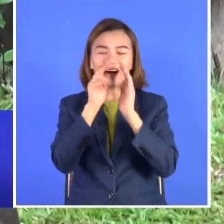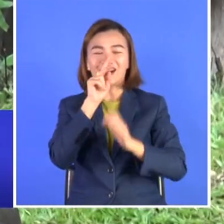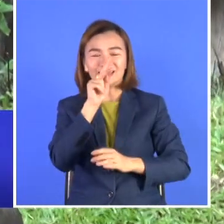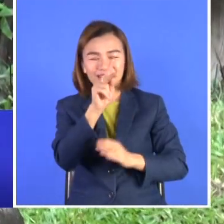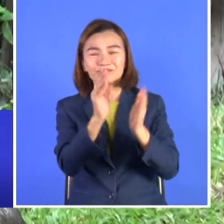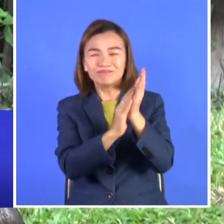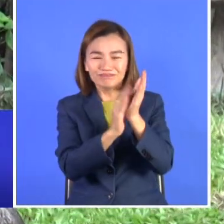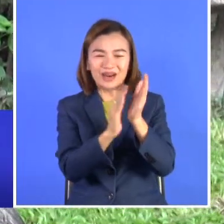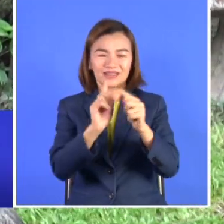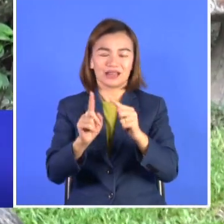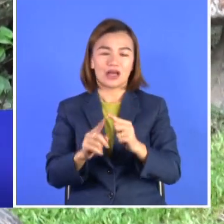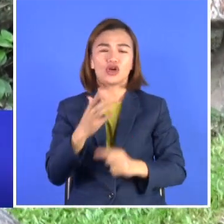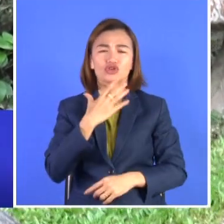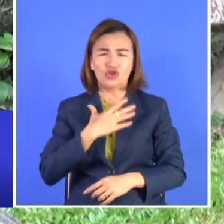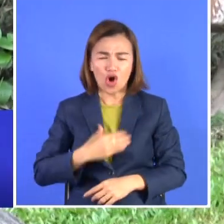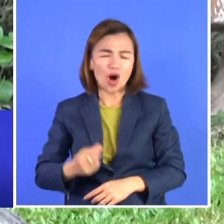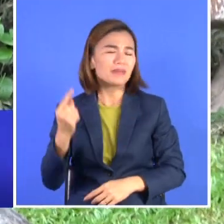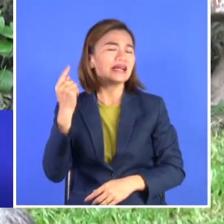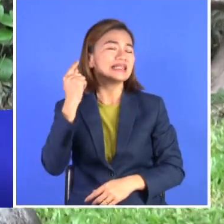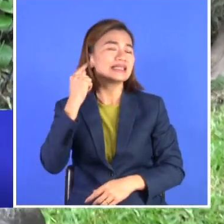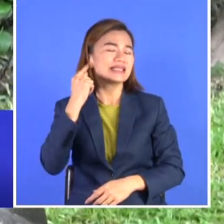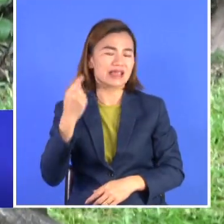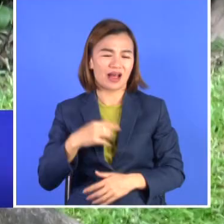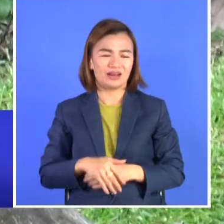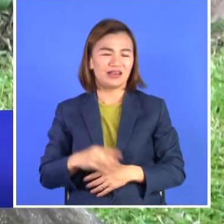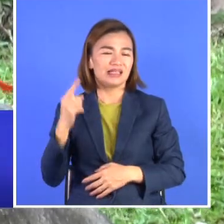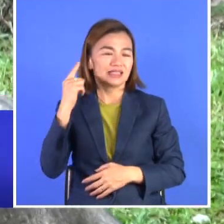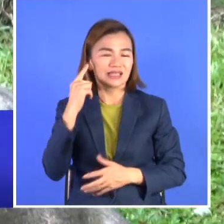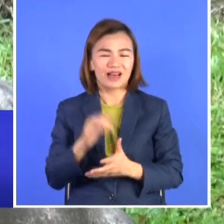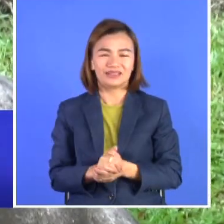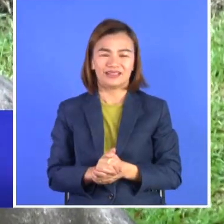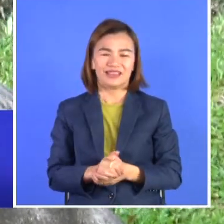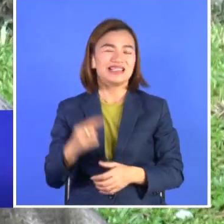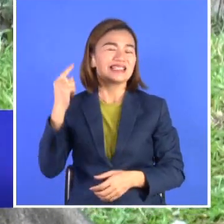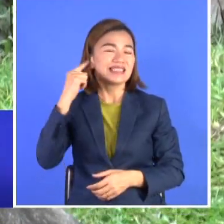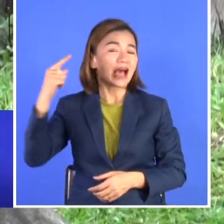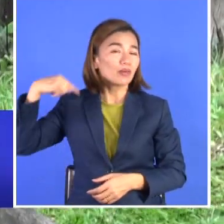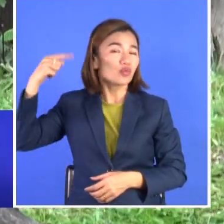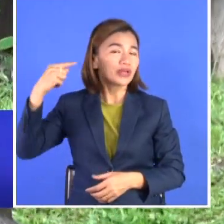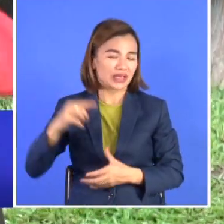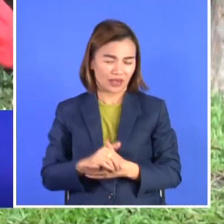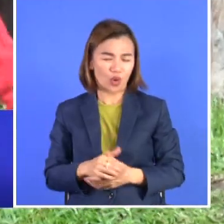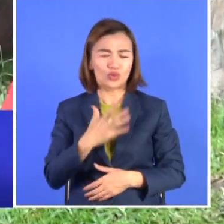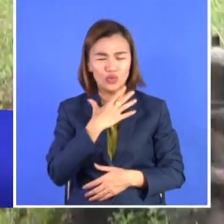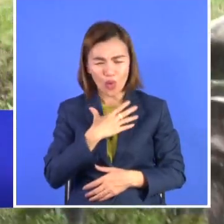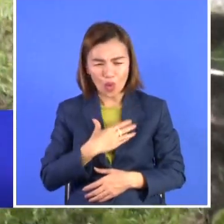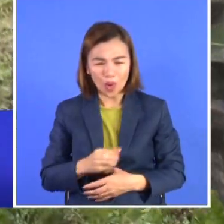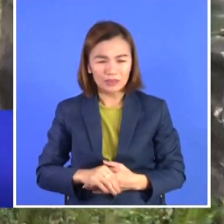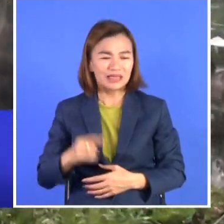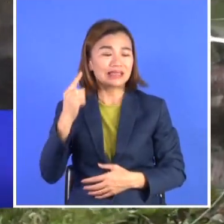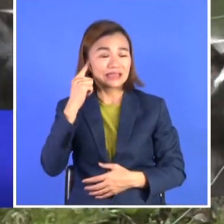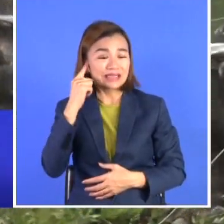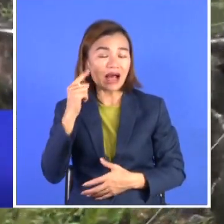าบอกว่าจอนเนี่ยชอบผิงเสียงหวาน ๆอ๋อหรออ ย่าให้เรียกชื่อจอนจะจอนจ๋านะพอจอนได้ยินจอนจะปบ